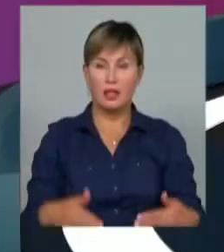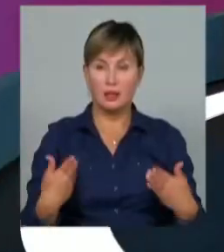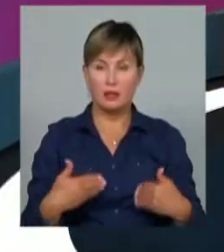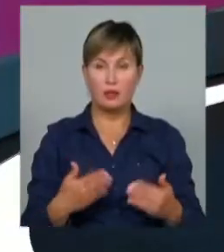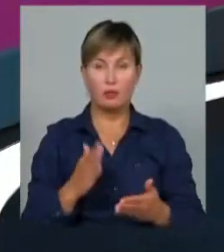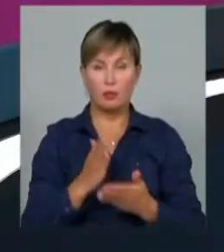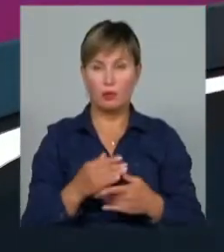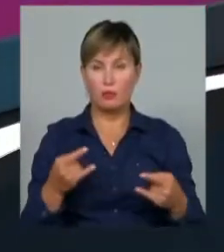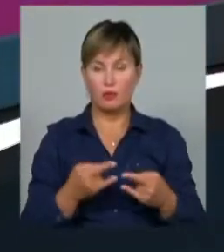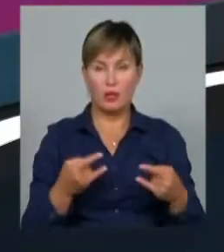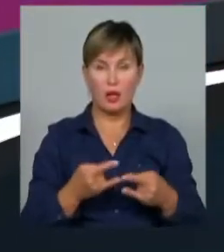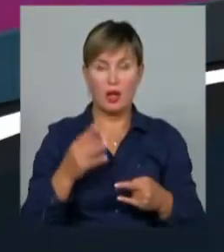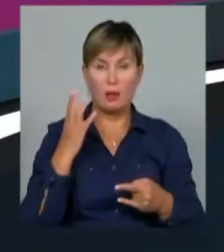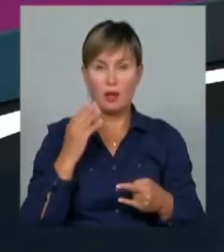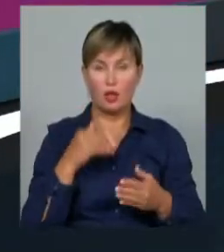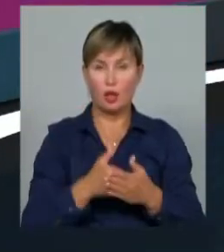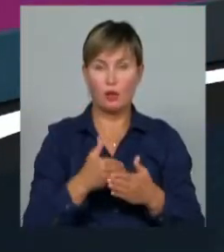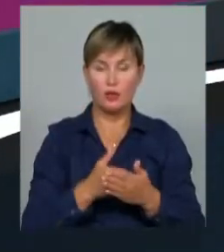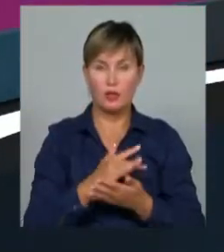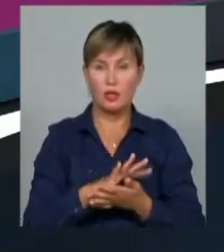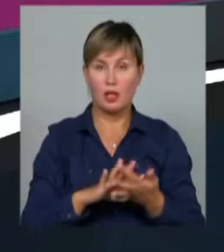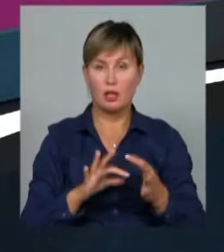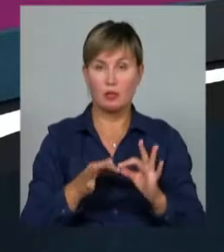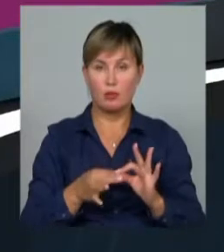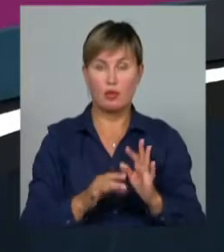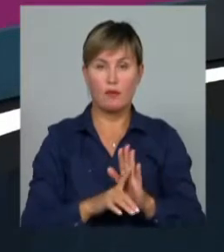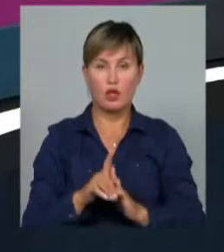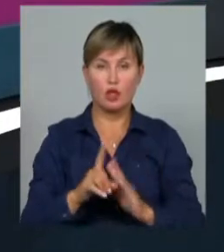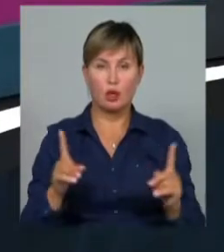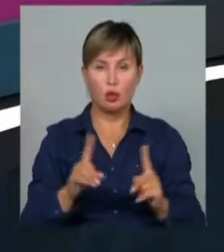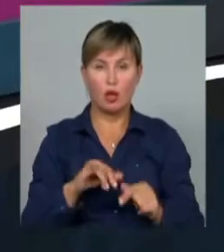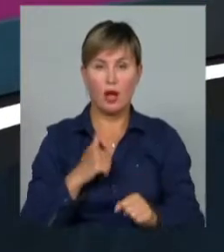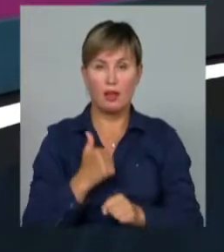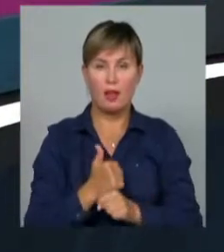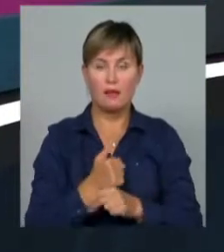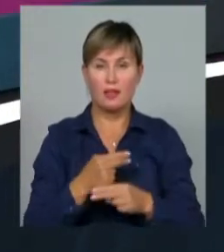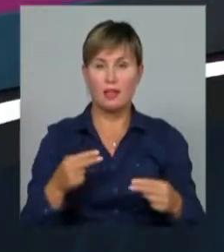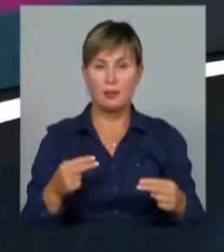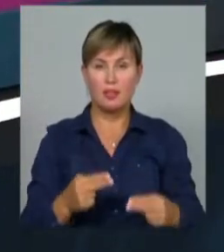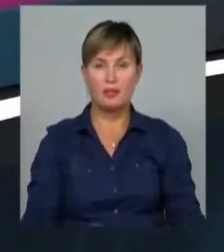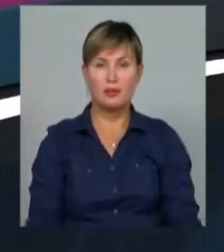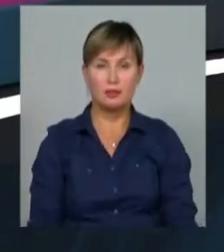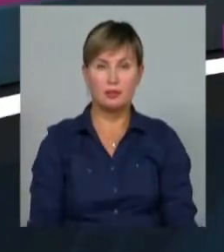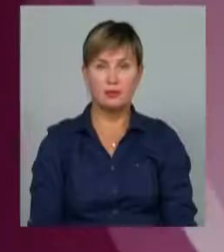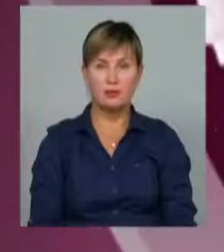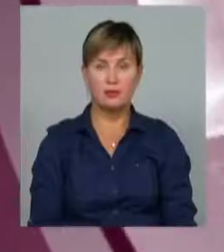Здравствуйте. В прямом эфире телеканала «Алматы новости», в студии Диас Махамбетов. И в начале коротко о главном к этому часу.